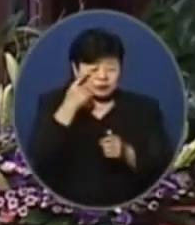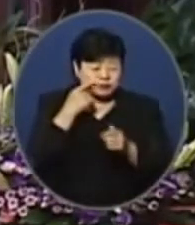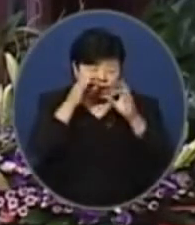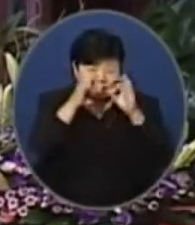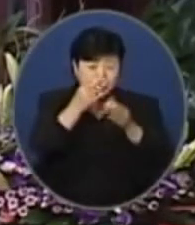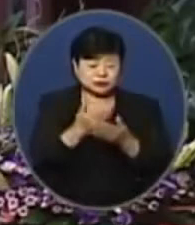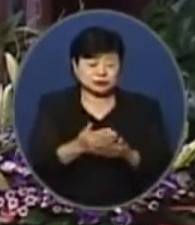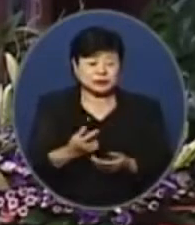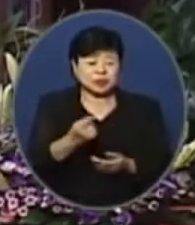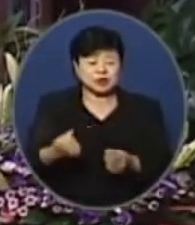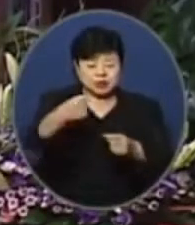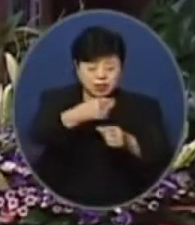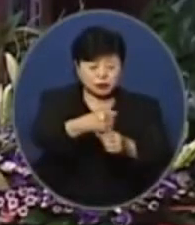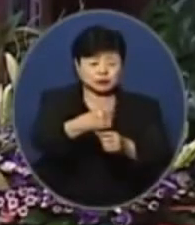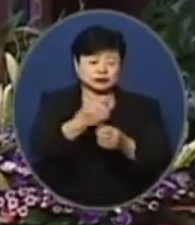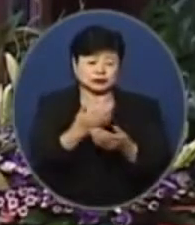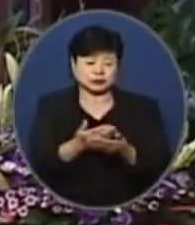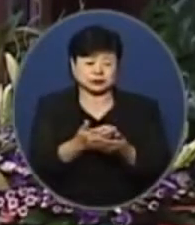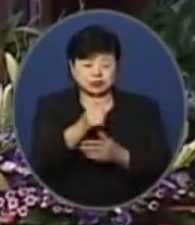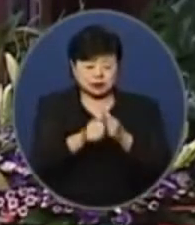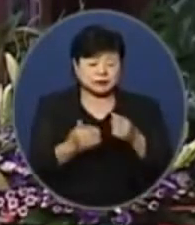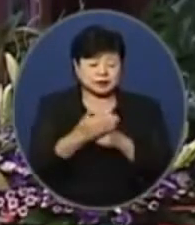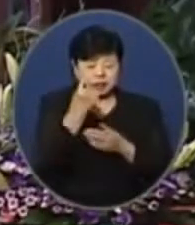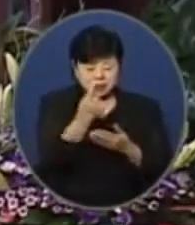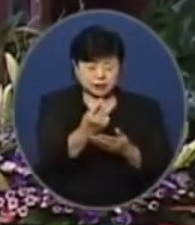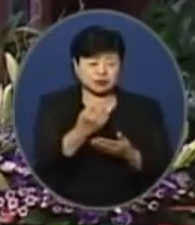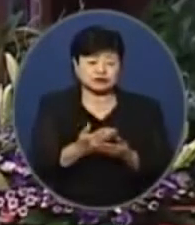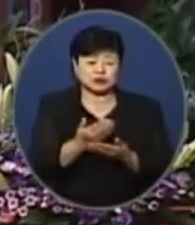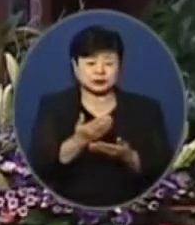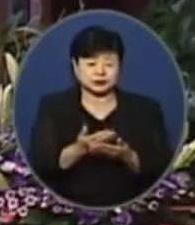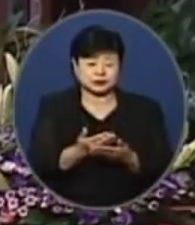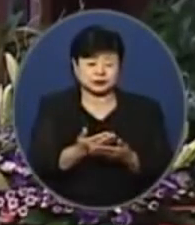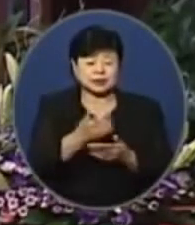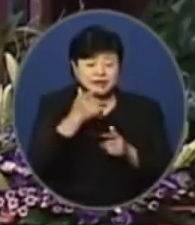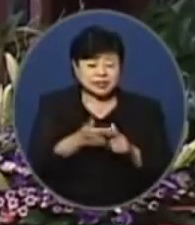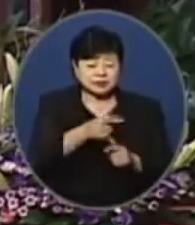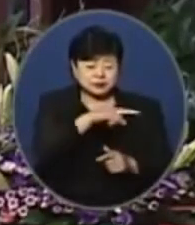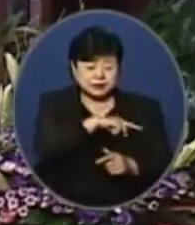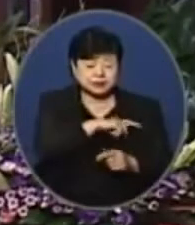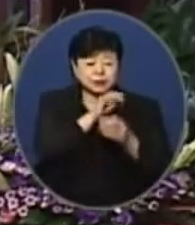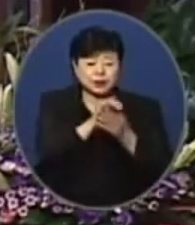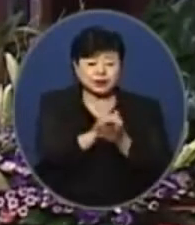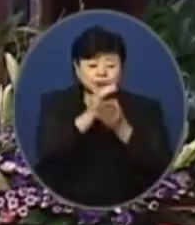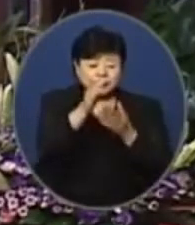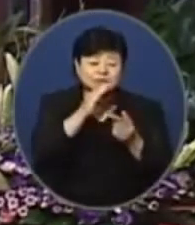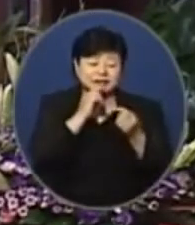보셔서 속히 회복되어지게 하시고 하나님의 은혜가 임하게 하여 주옵소서. 예수님의 이름으로 기도